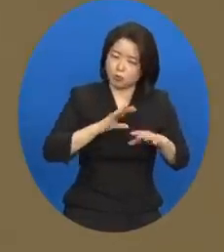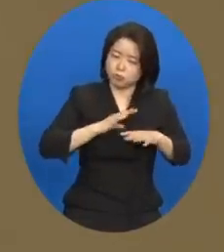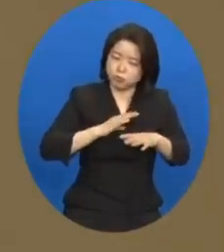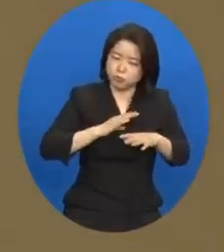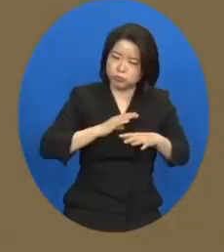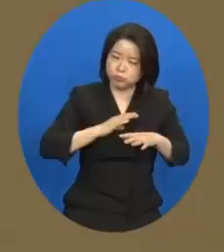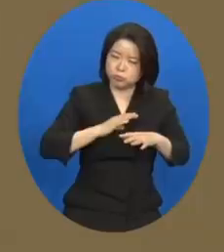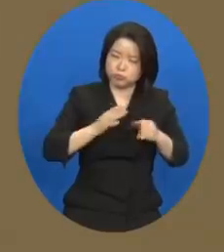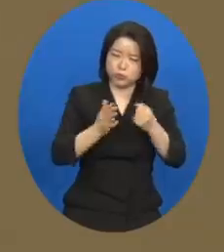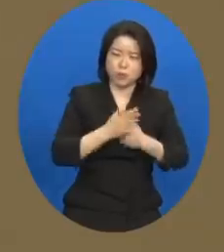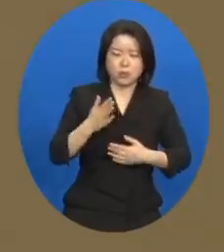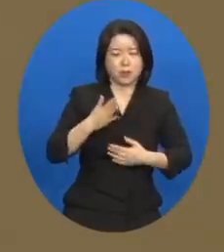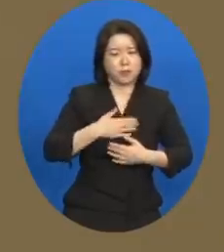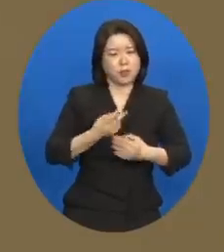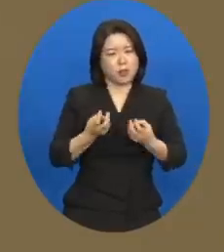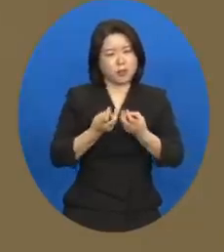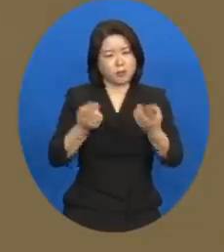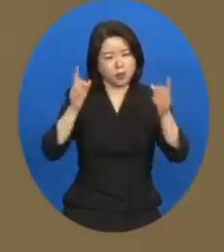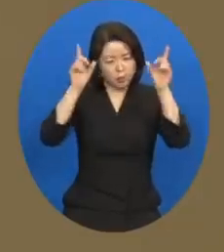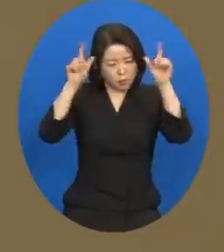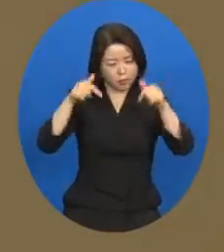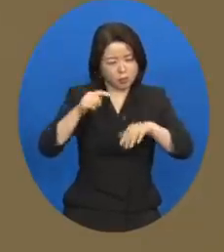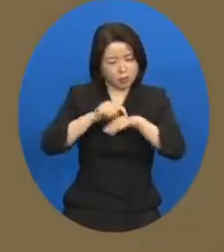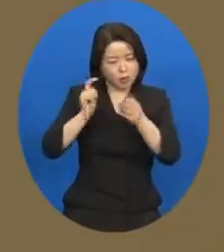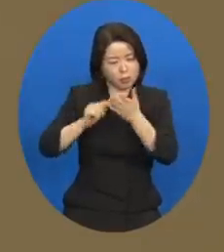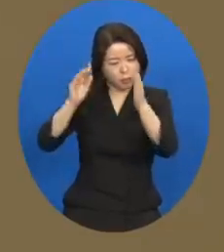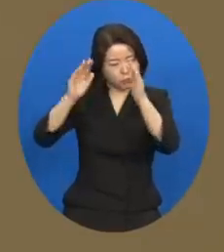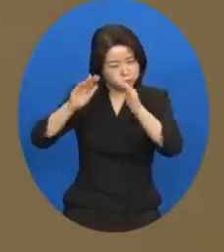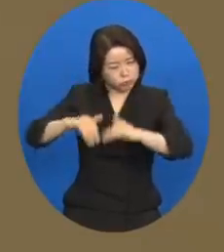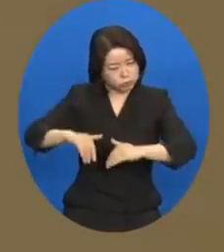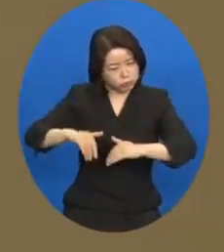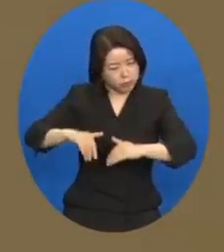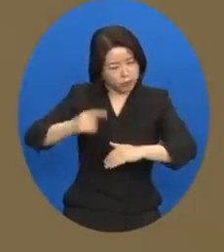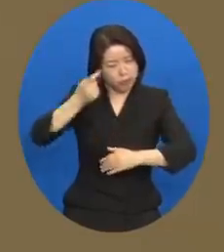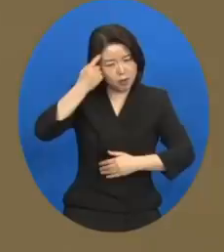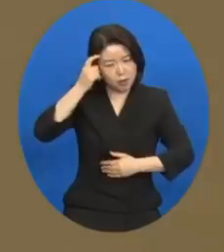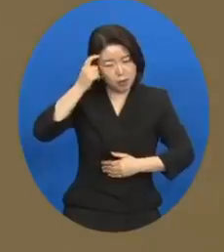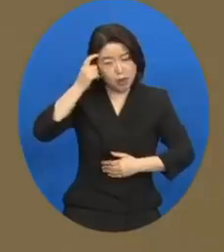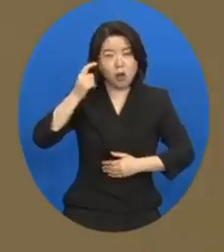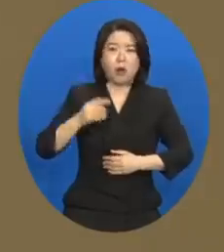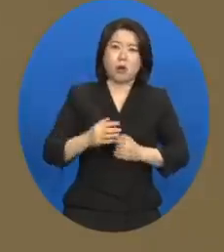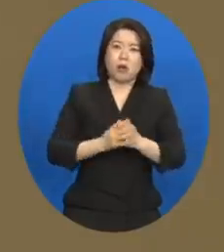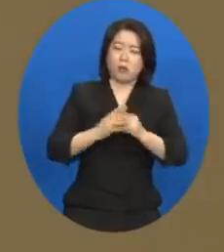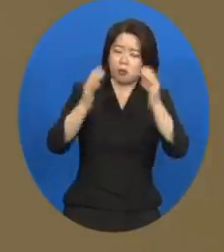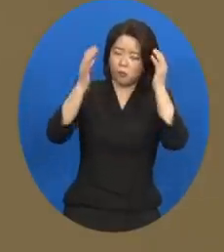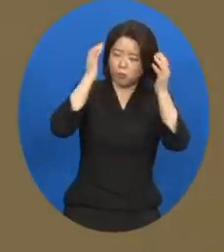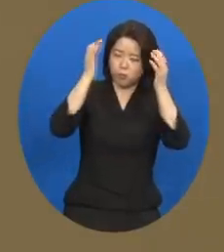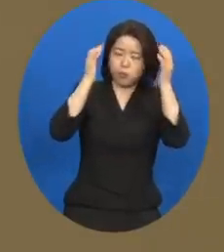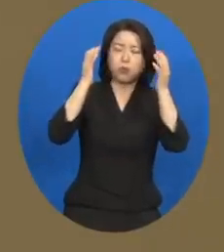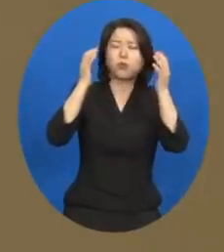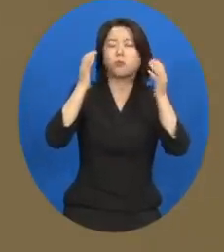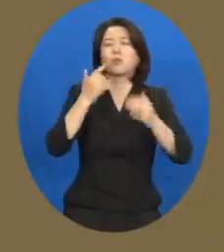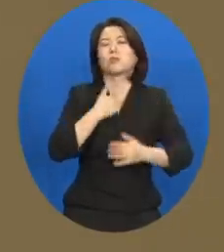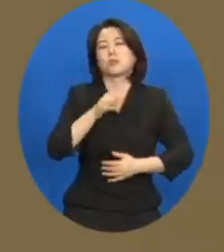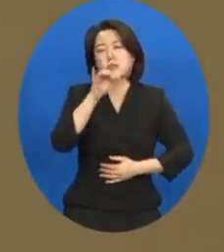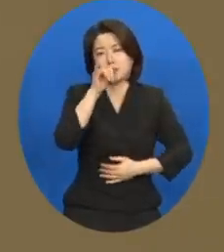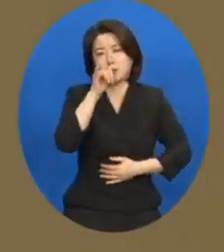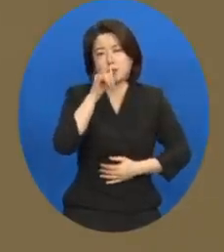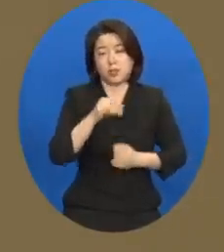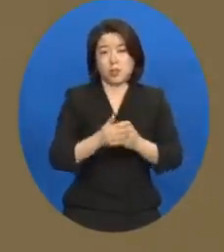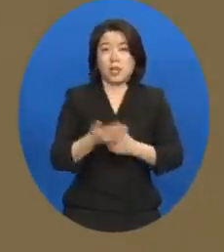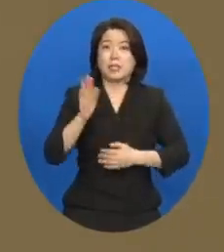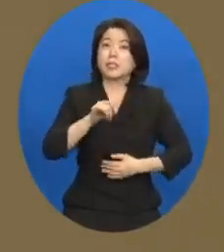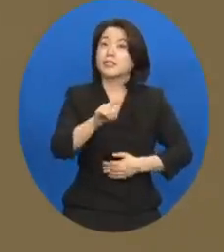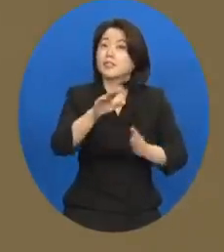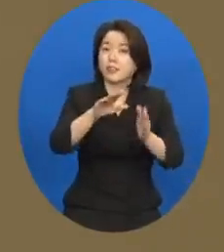그것 때문에 어쩔 수 없이 나도 이렇게 마음이 무너진 건가, 한동안 참 혼란스러웠습니다. 근데